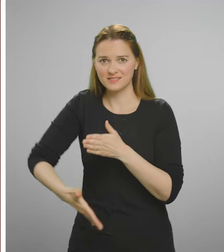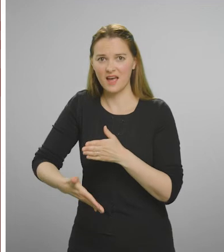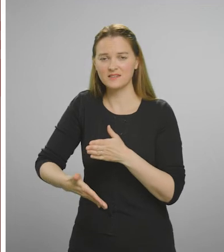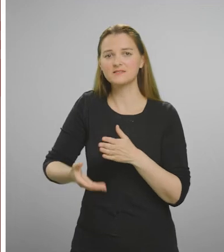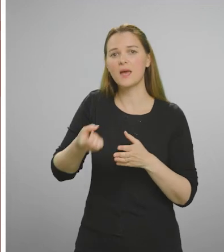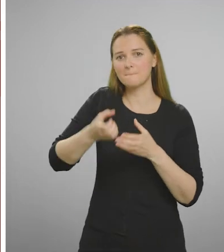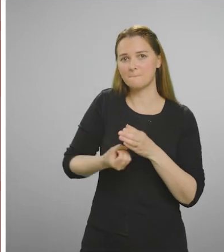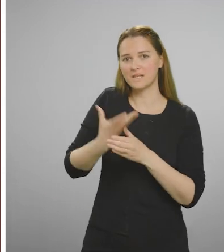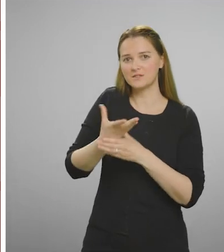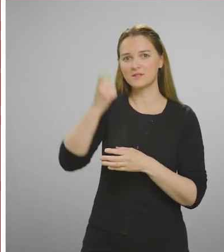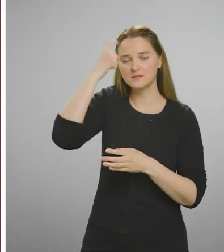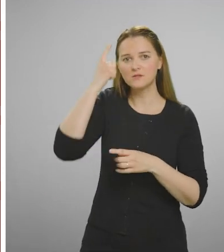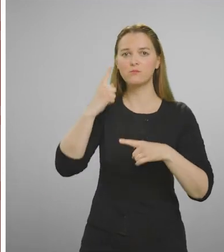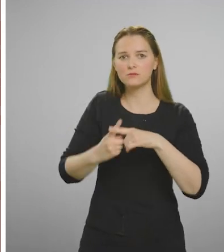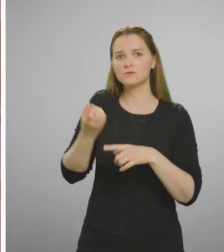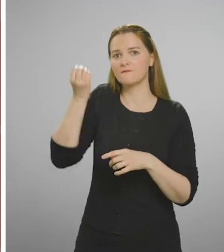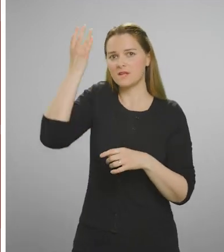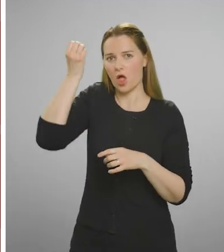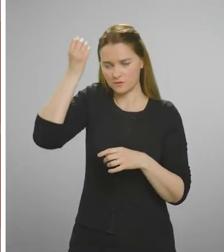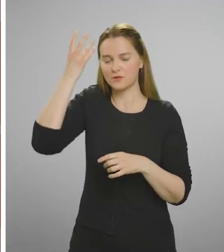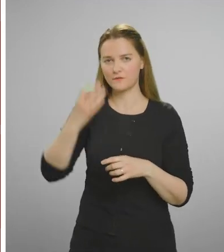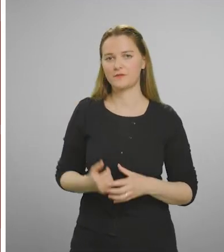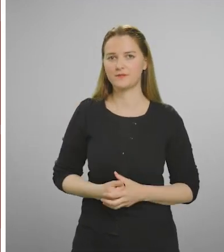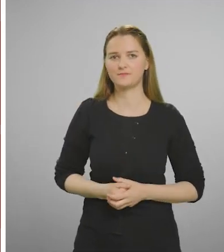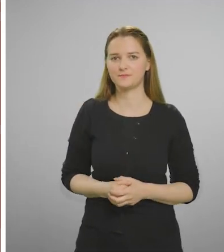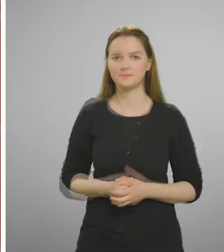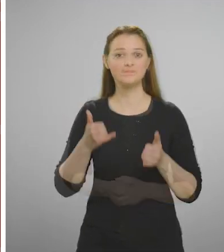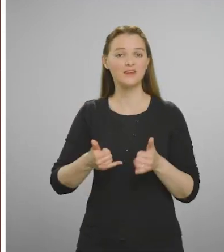se objavljivalo u području prirodnih znanosti i filozofije.